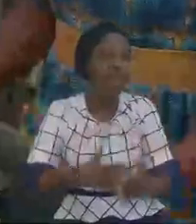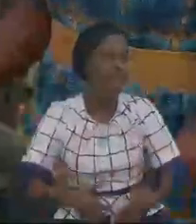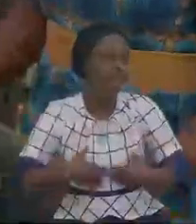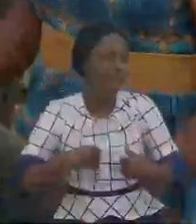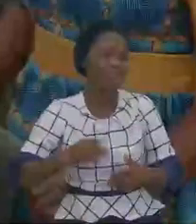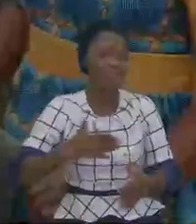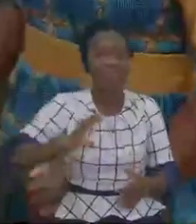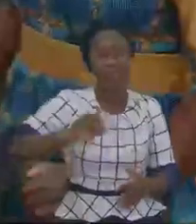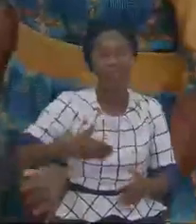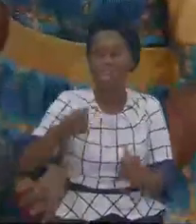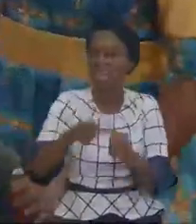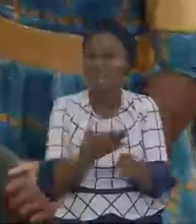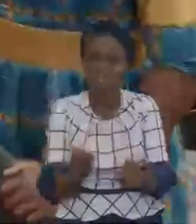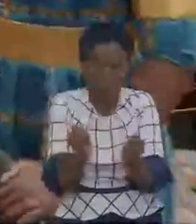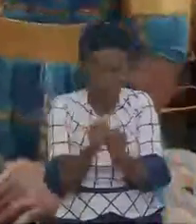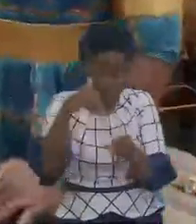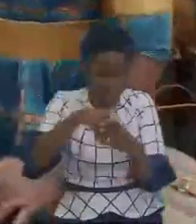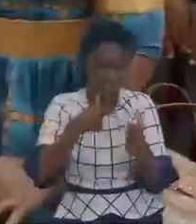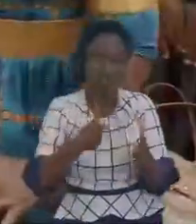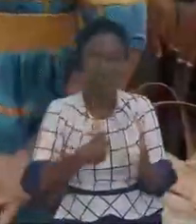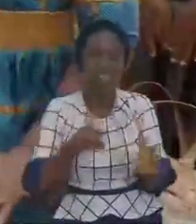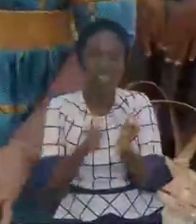avec concentration et dédicace,